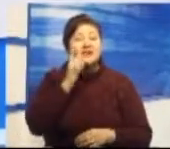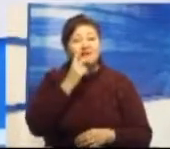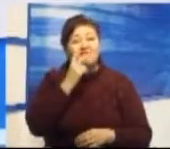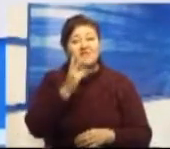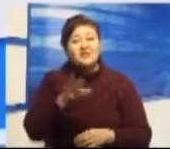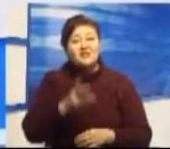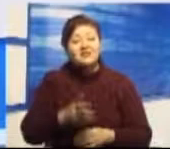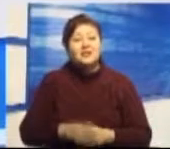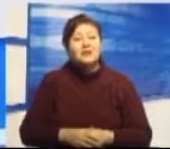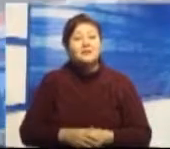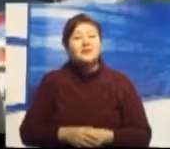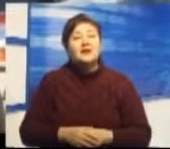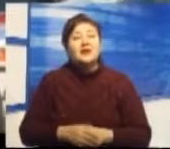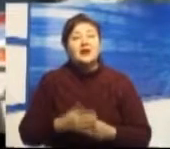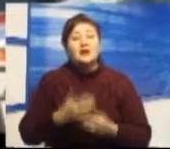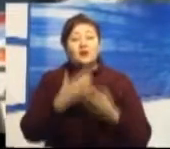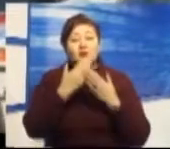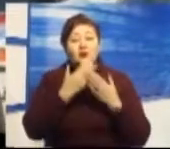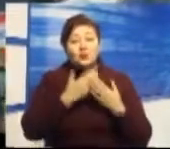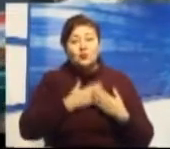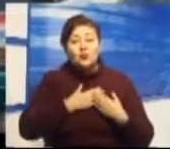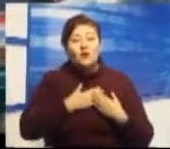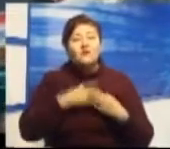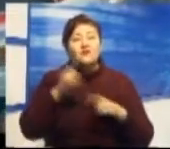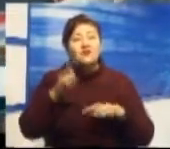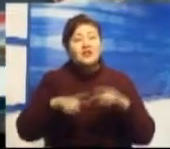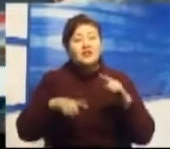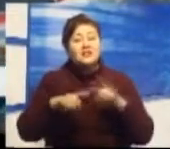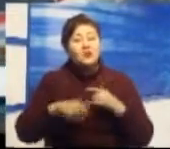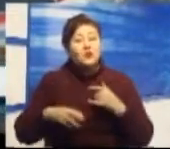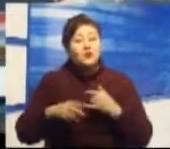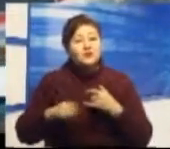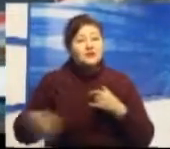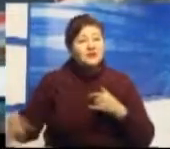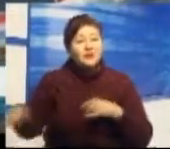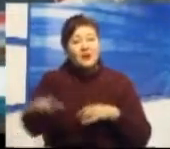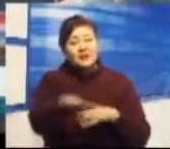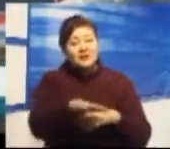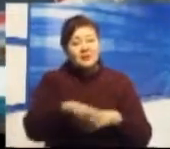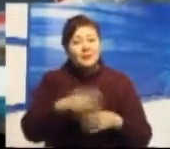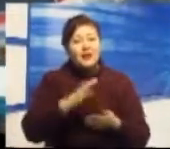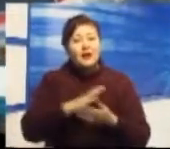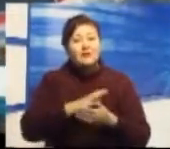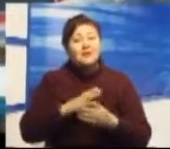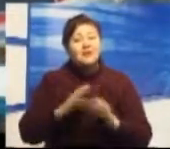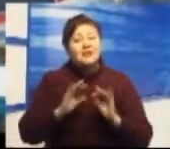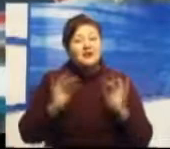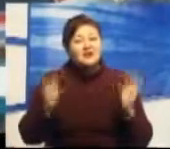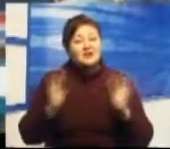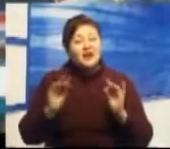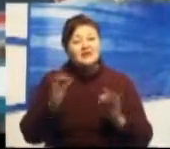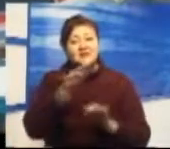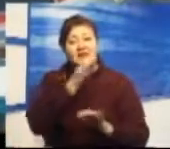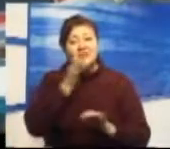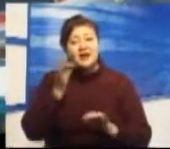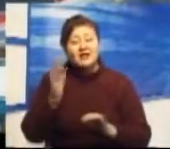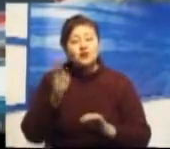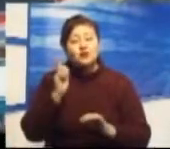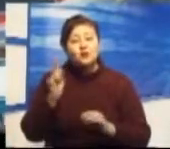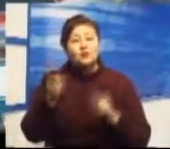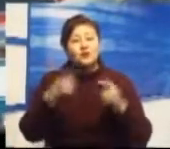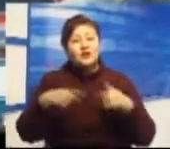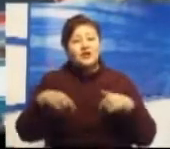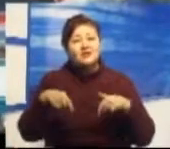қалыптастыру. Интернет желісінде алдын ала аталмыш шара бойынша хабарлама жіберілген болатын, қатысу еркін түрде және